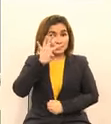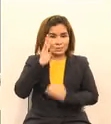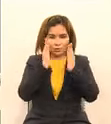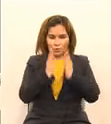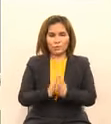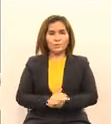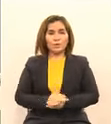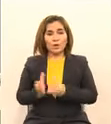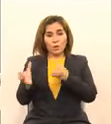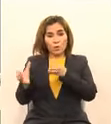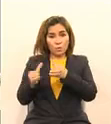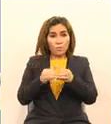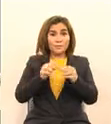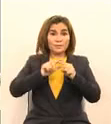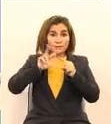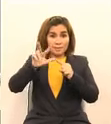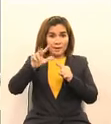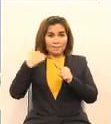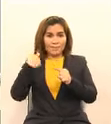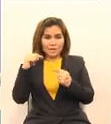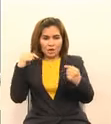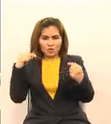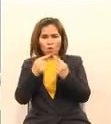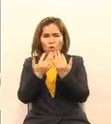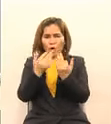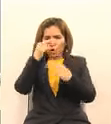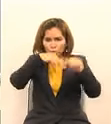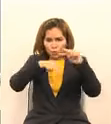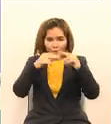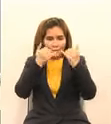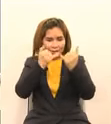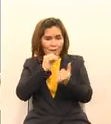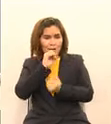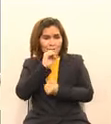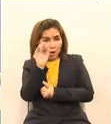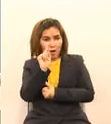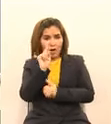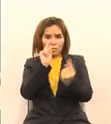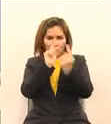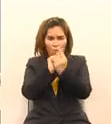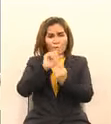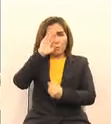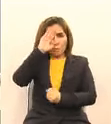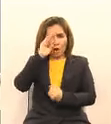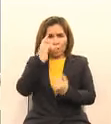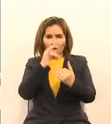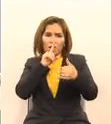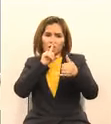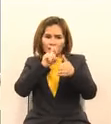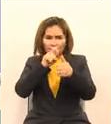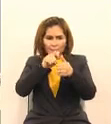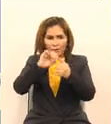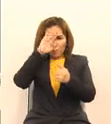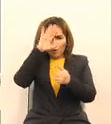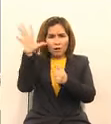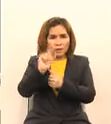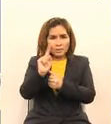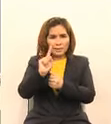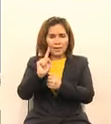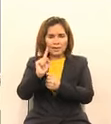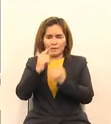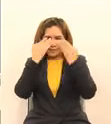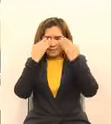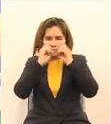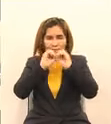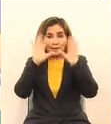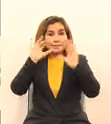ารับการยืนยันจากแลบแล้วนะแต่ว่าอยู่ระหว่างการรอการสอบประวัตินะฮะจำนวน6รายนะครับอันนี้